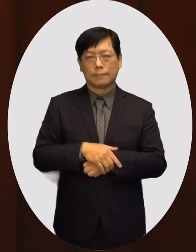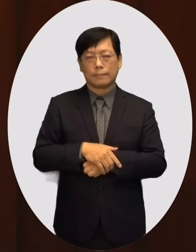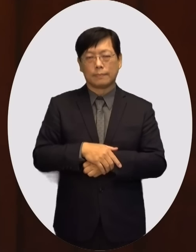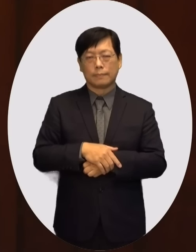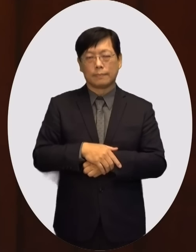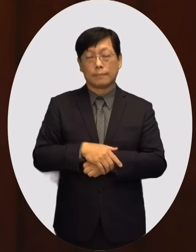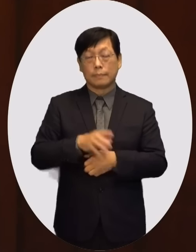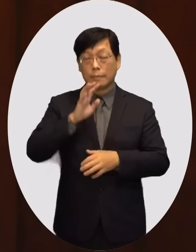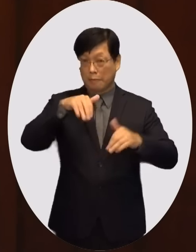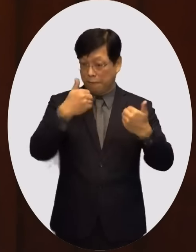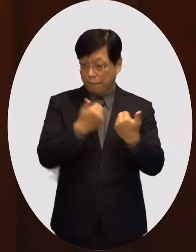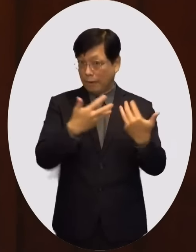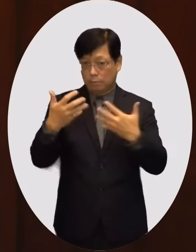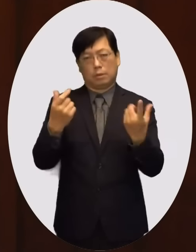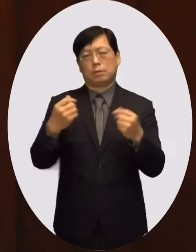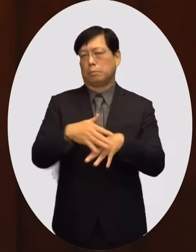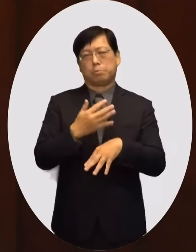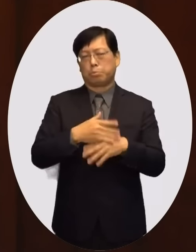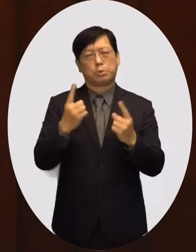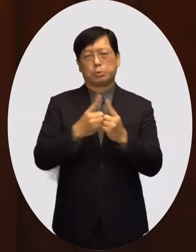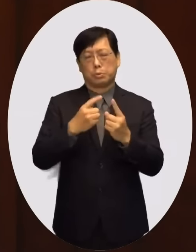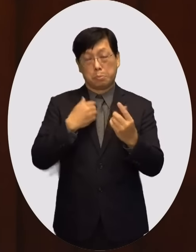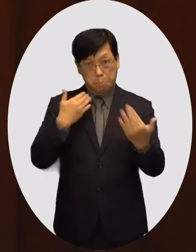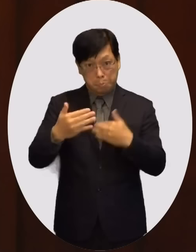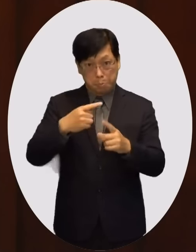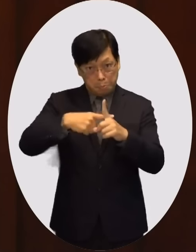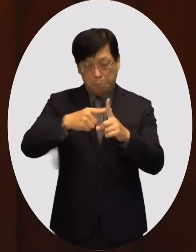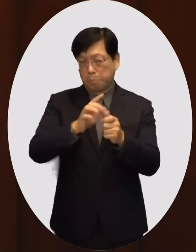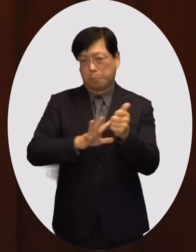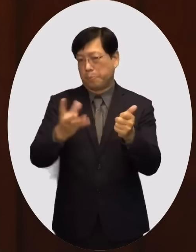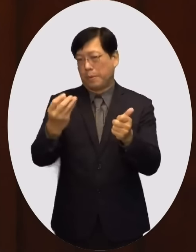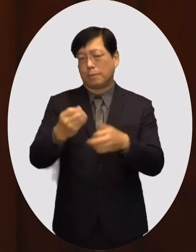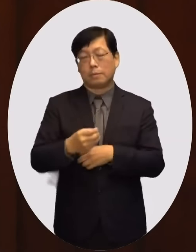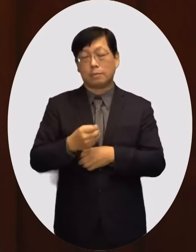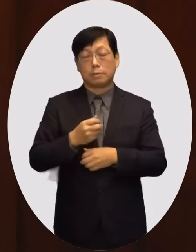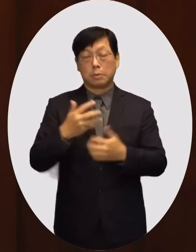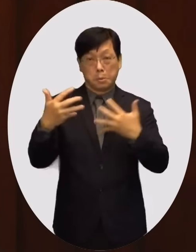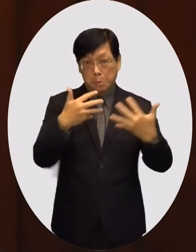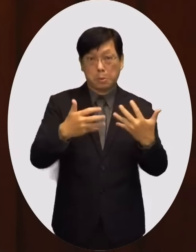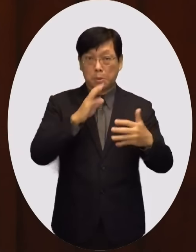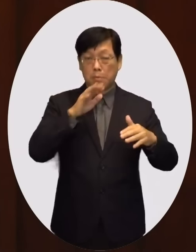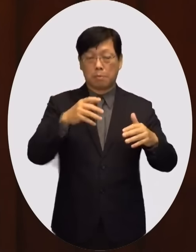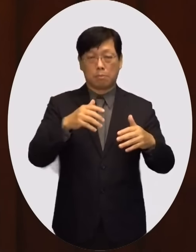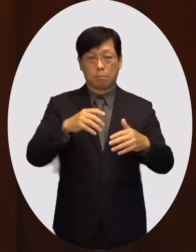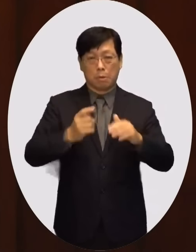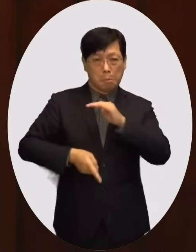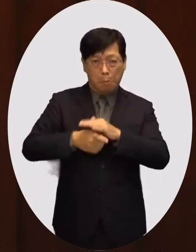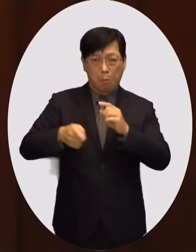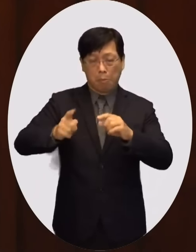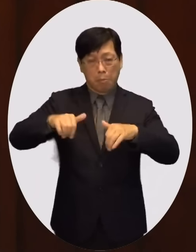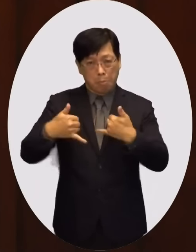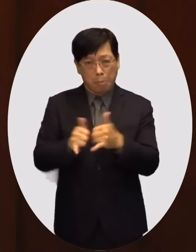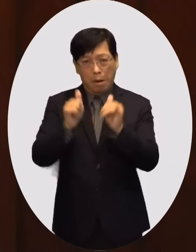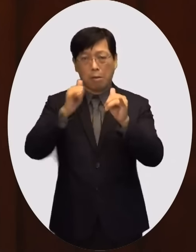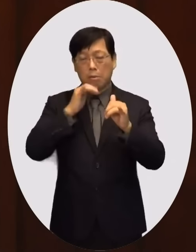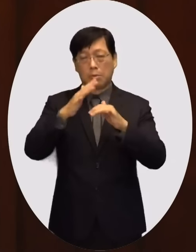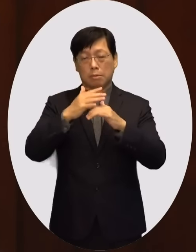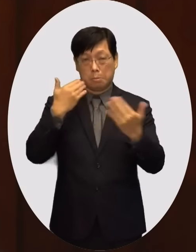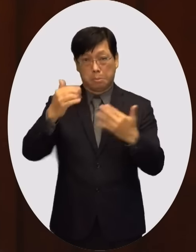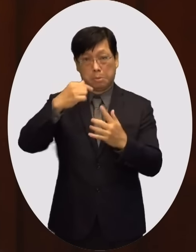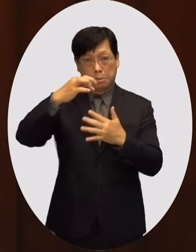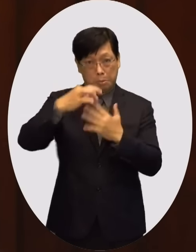所以反质询也不会违反明确性原则，哦，您是这样讲的，因为质询没有违反明确性原则，所以反质询也不